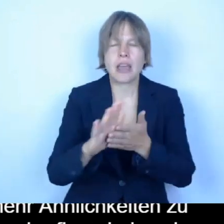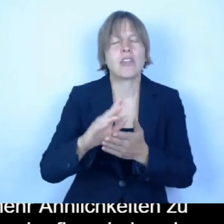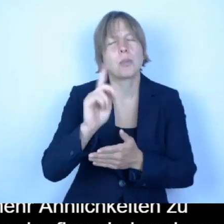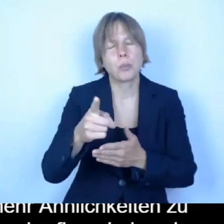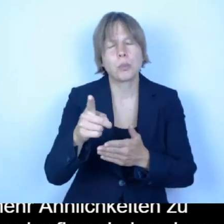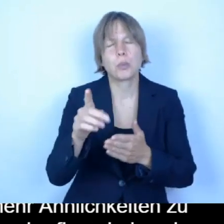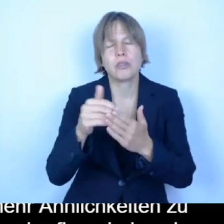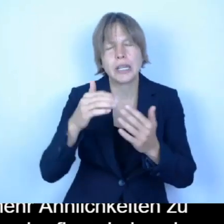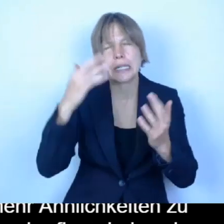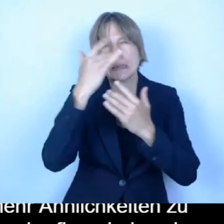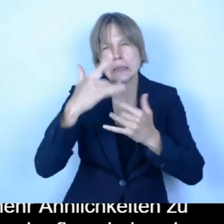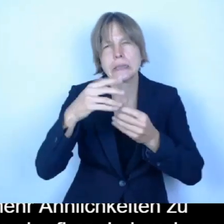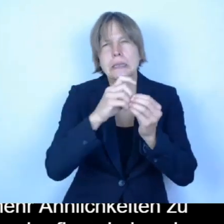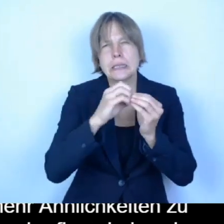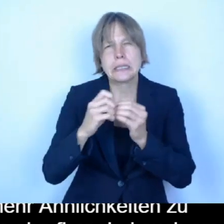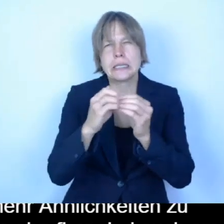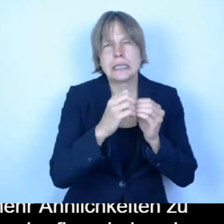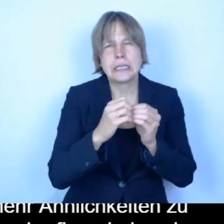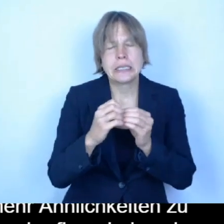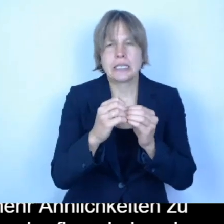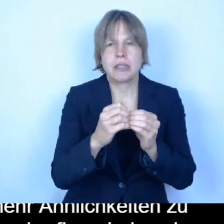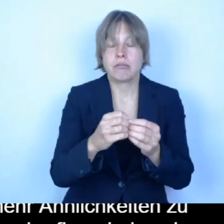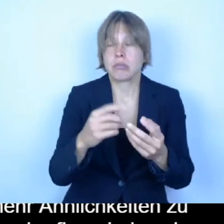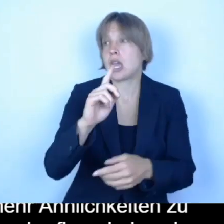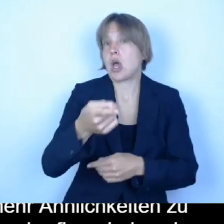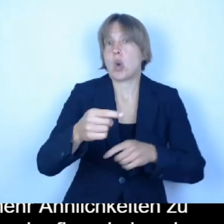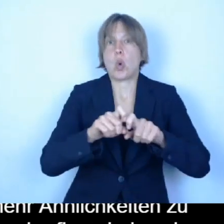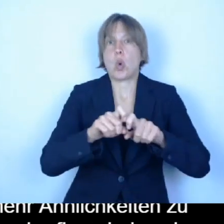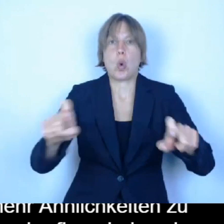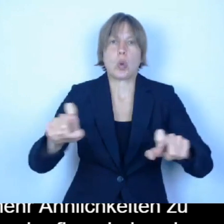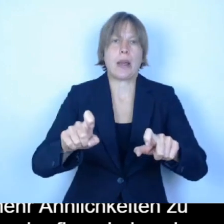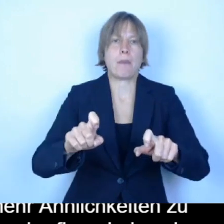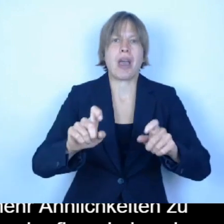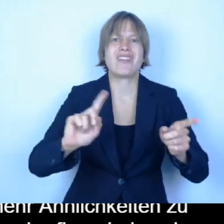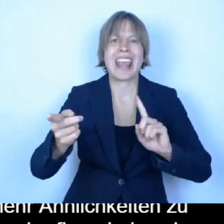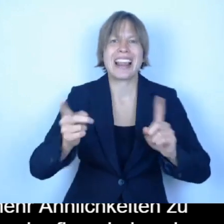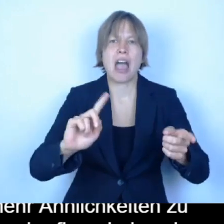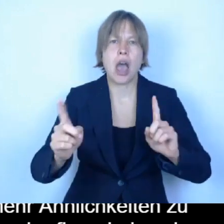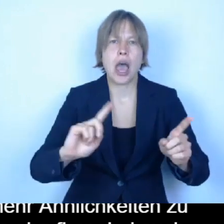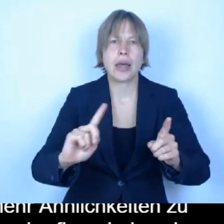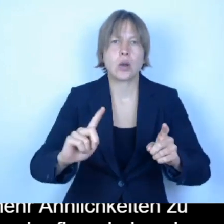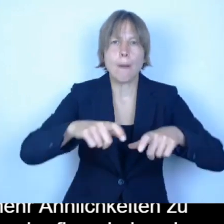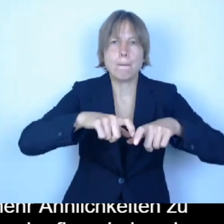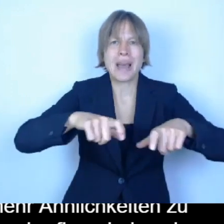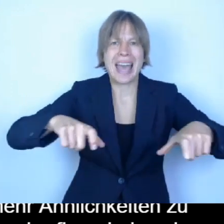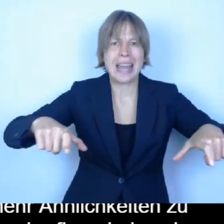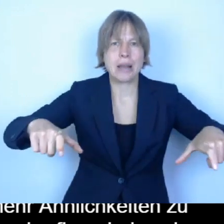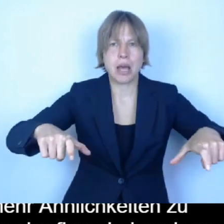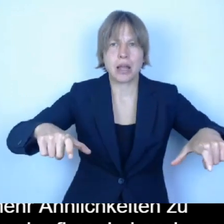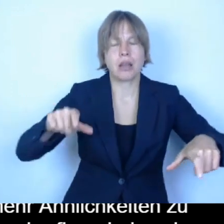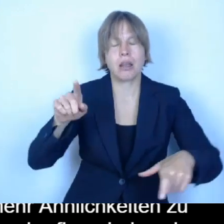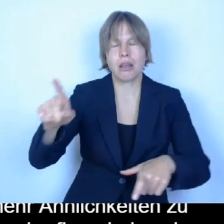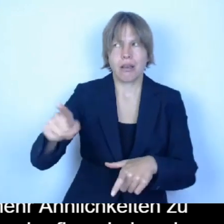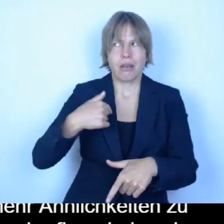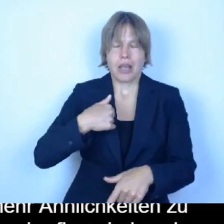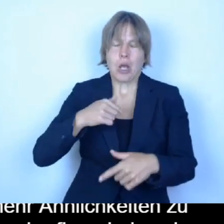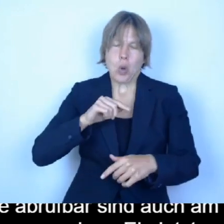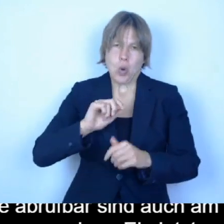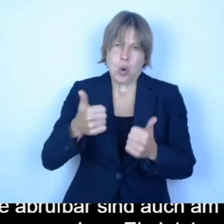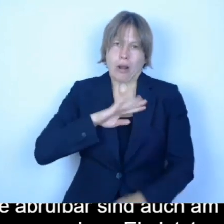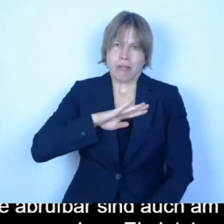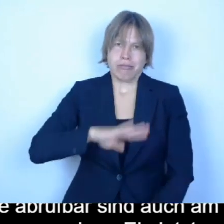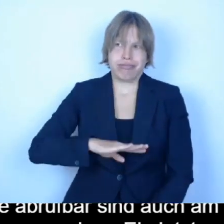jetzt liebenswerterweise nicht angesprochen. Jetzt ist Breitband ganz gut, aber wir arbeiten ja nach wie vor dran, das beim